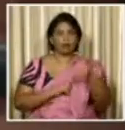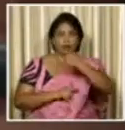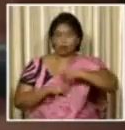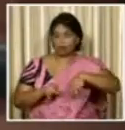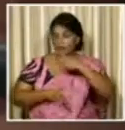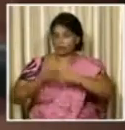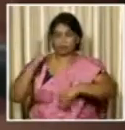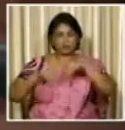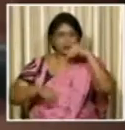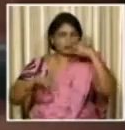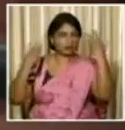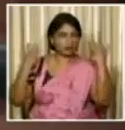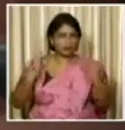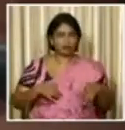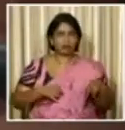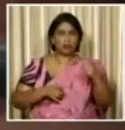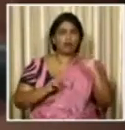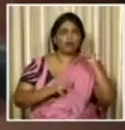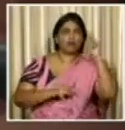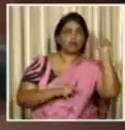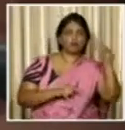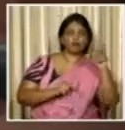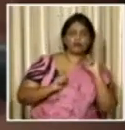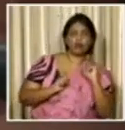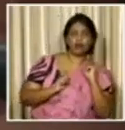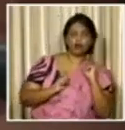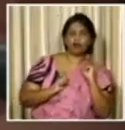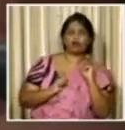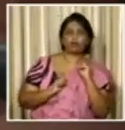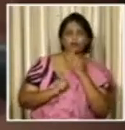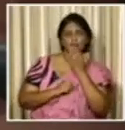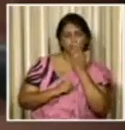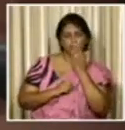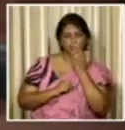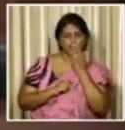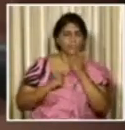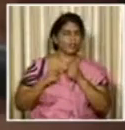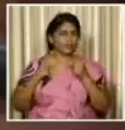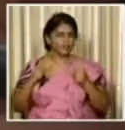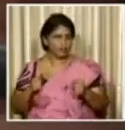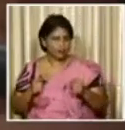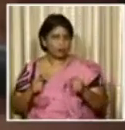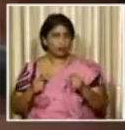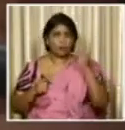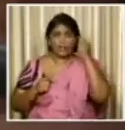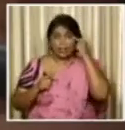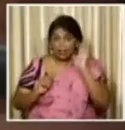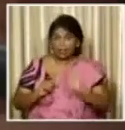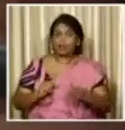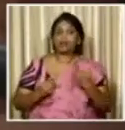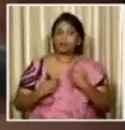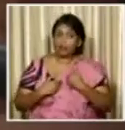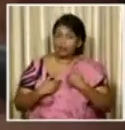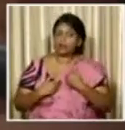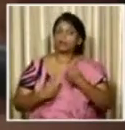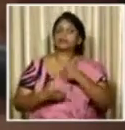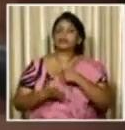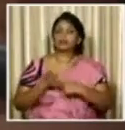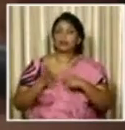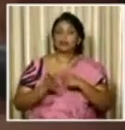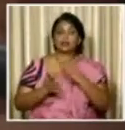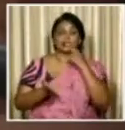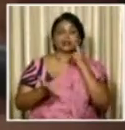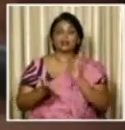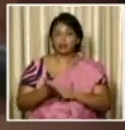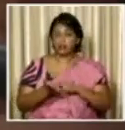hanu karyalayata gihilla balanna mokadda? Niyadawa sitimada vipaksha lesa salakanne nam mage chandaya. Etta tepal chandayak